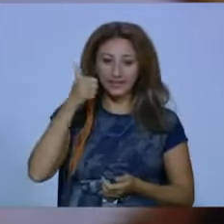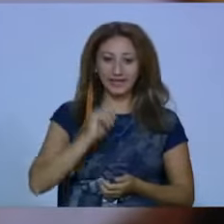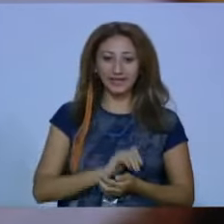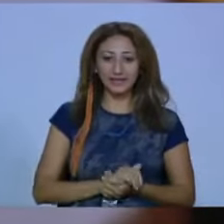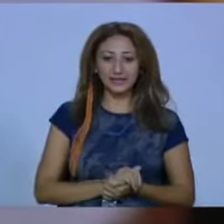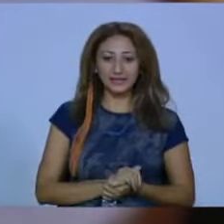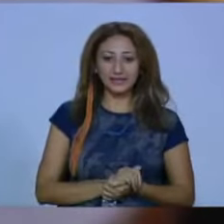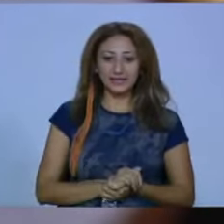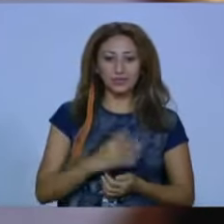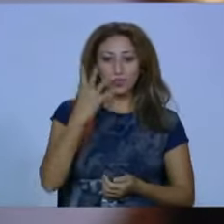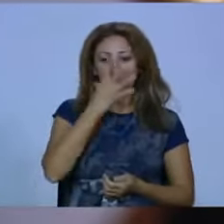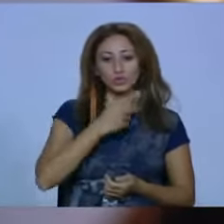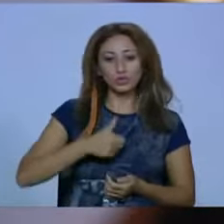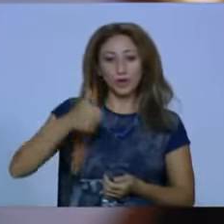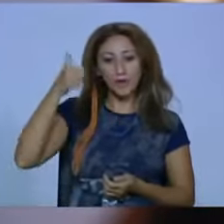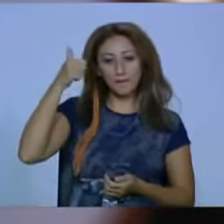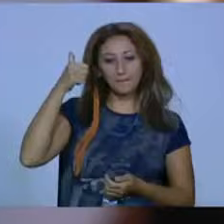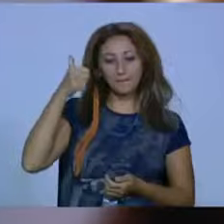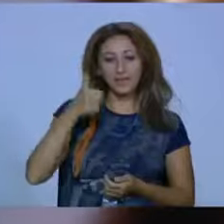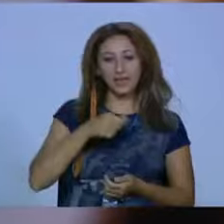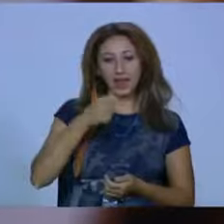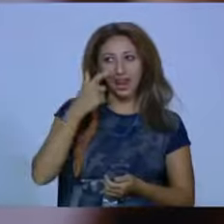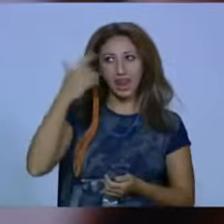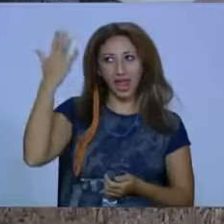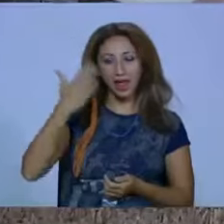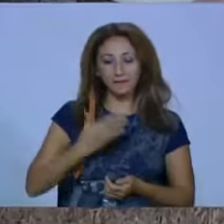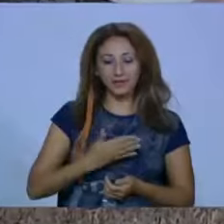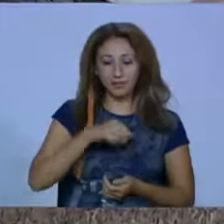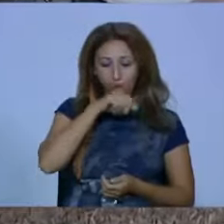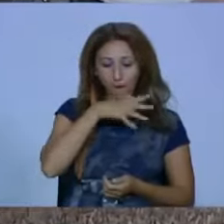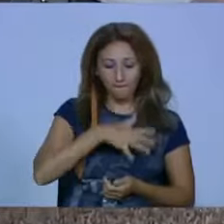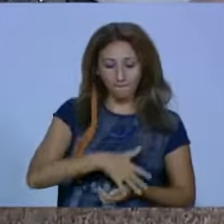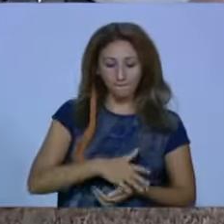وجميل وجميل ستنا النبي